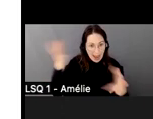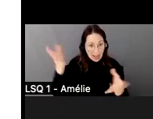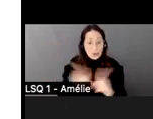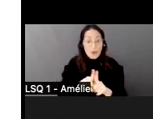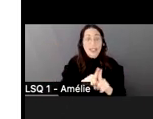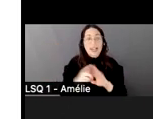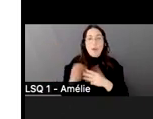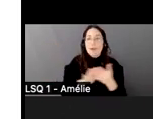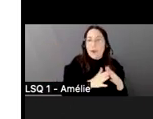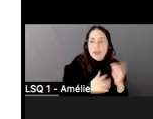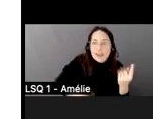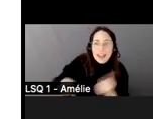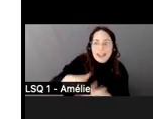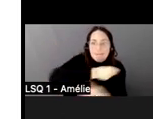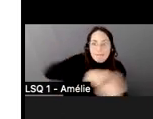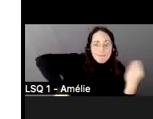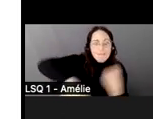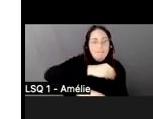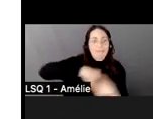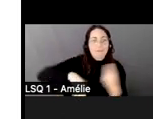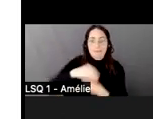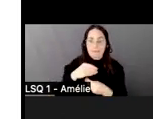de 11 900 membres.